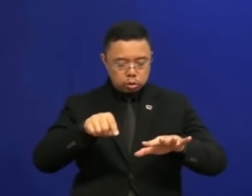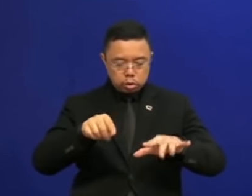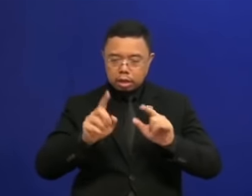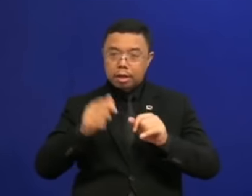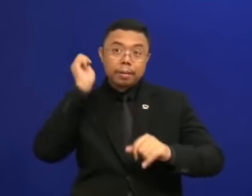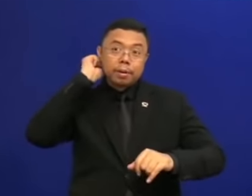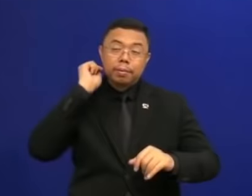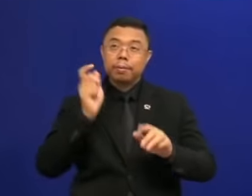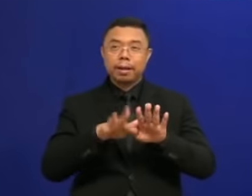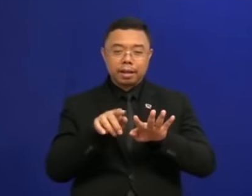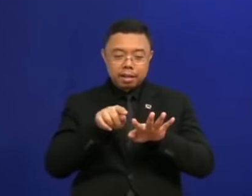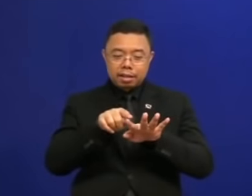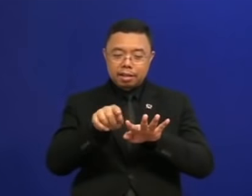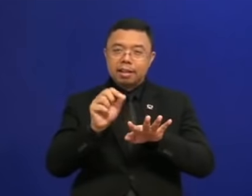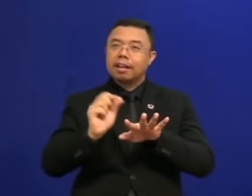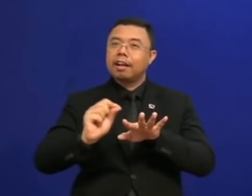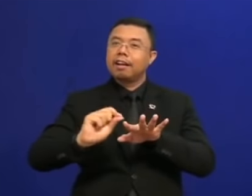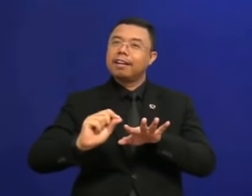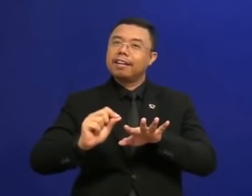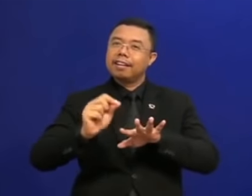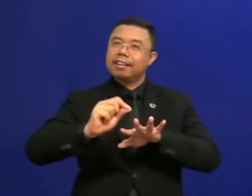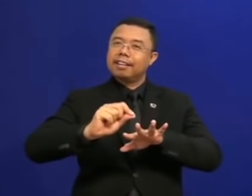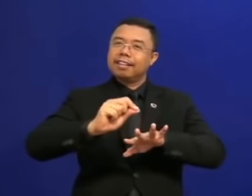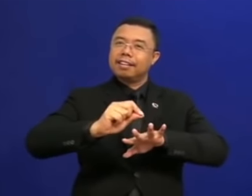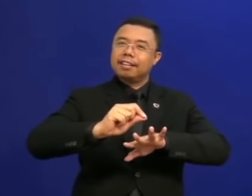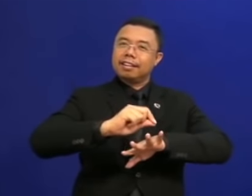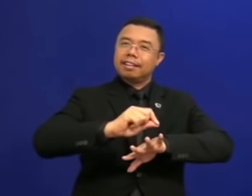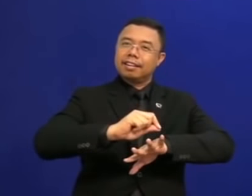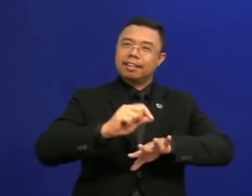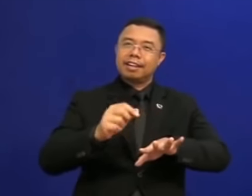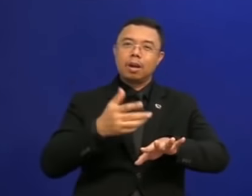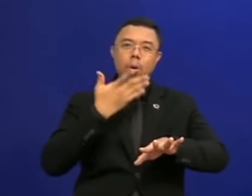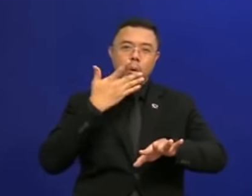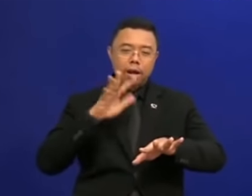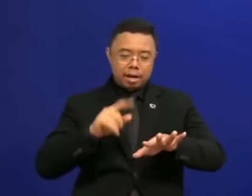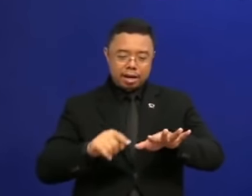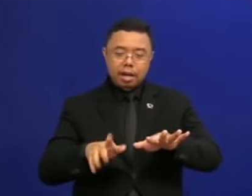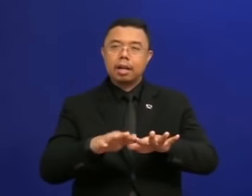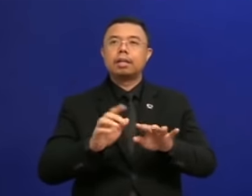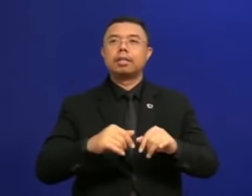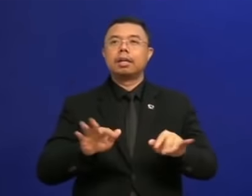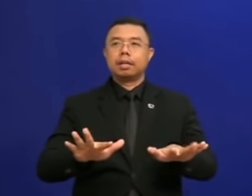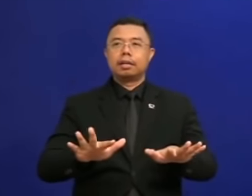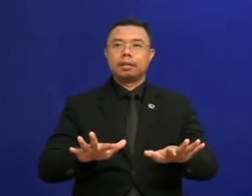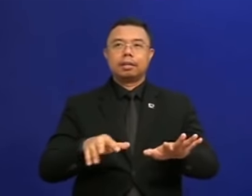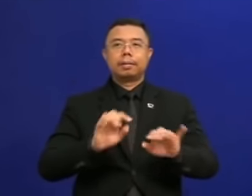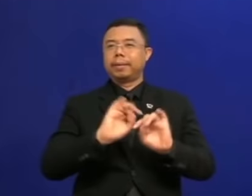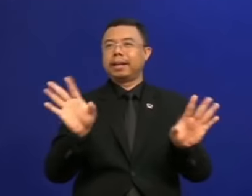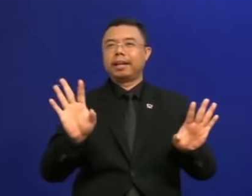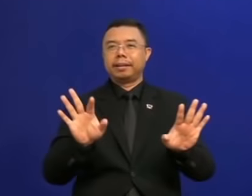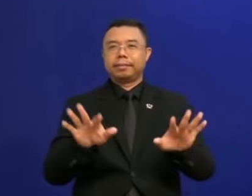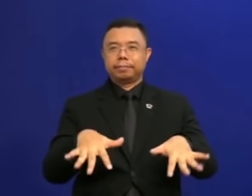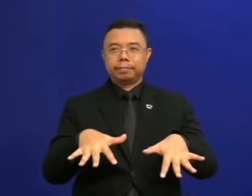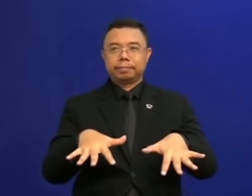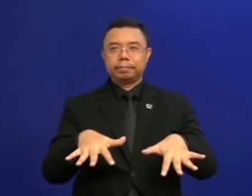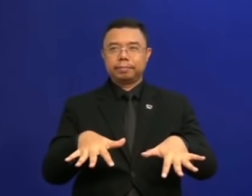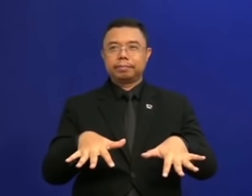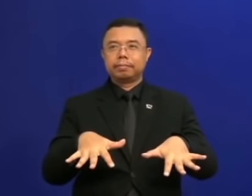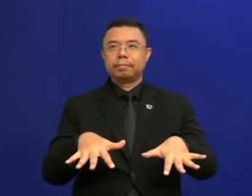Kalau ibu-ibu pakai kutek ya, tangan jari-jarinya lentik. Kalau saya kan jari-jarinya begini,